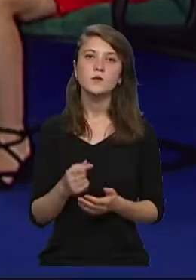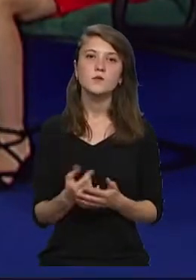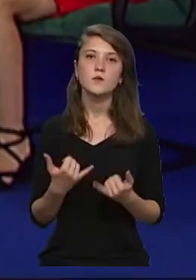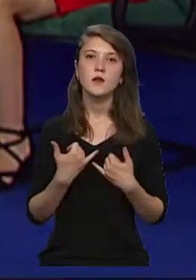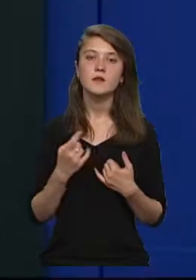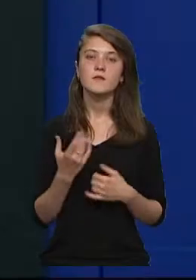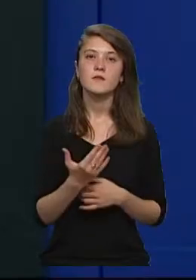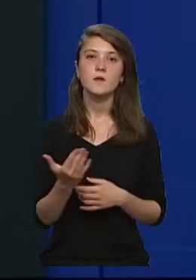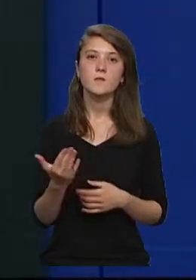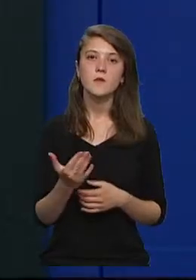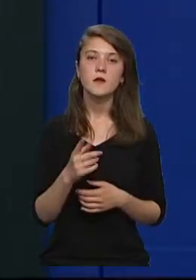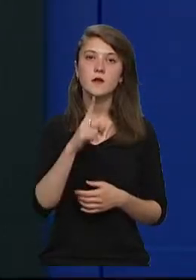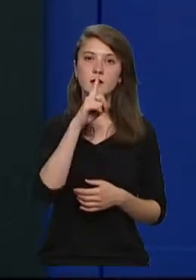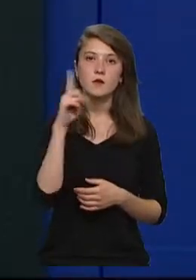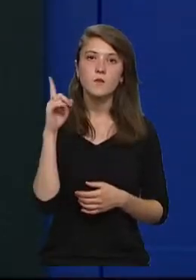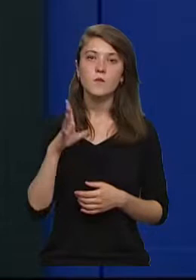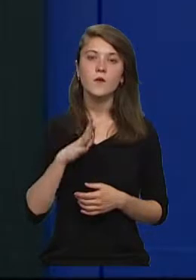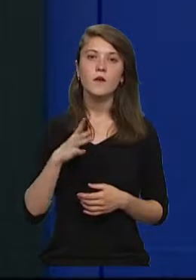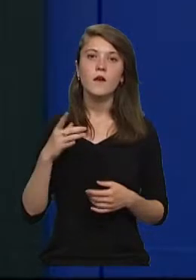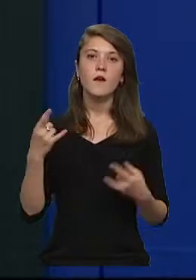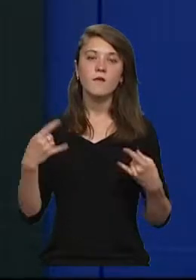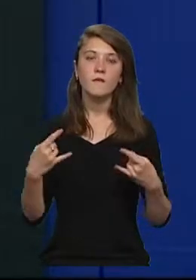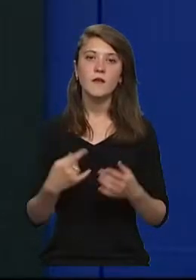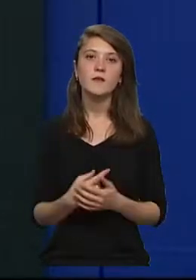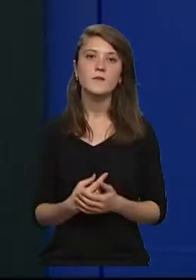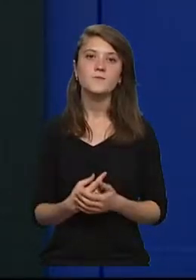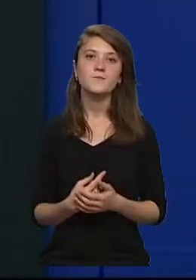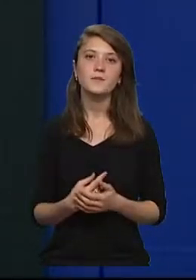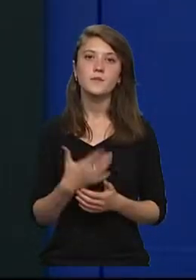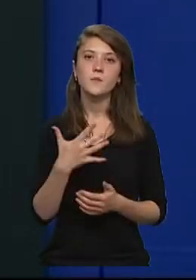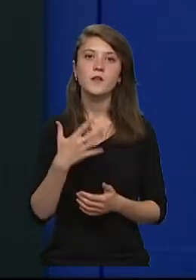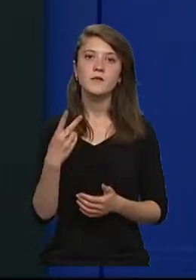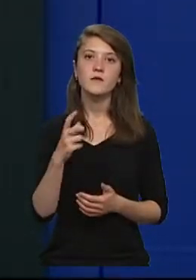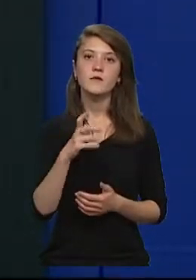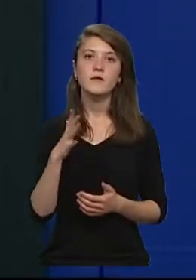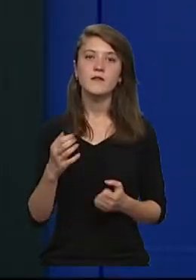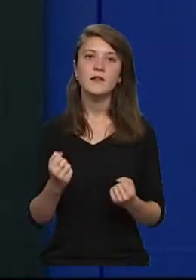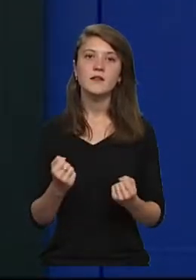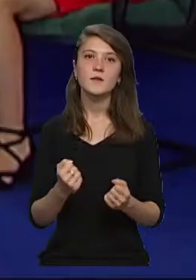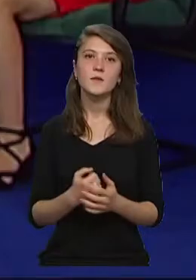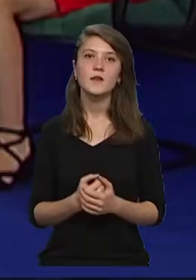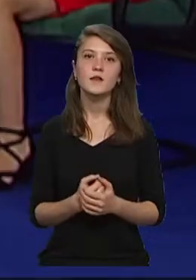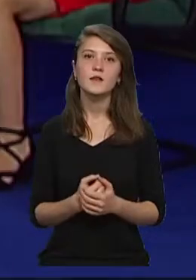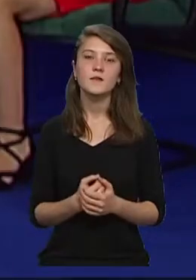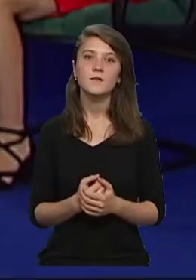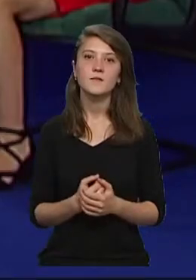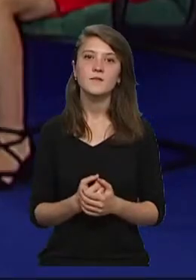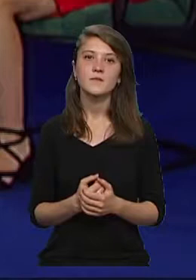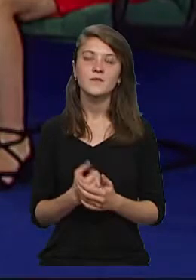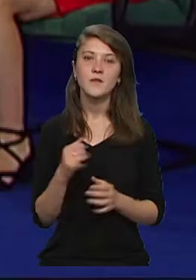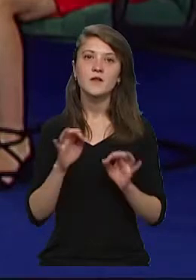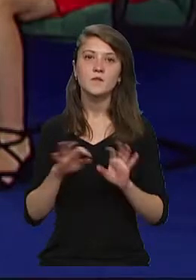нас з вами рік тому був ефір «Звіти наживо», де ви 52 хвилини тримали удар, да,